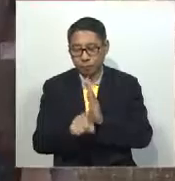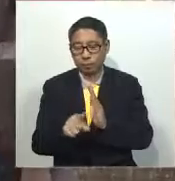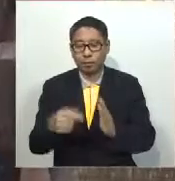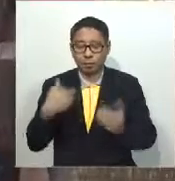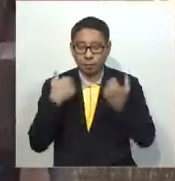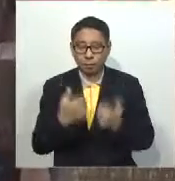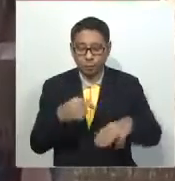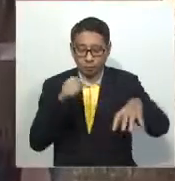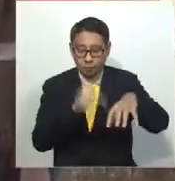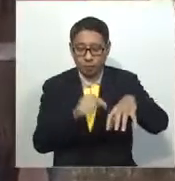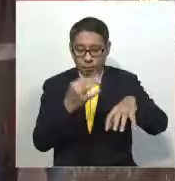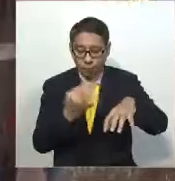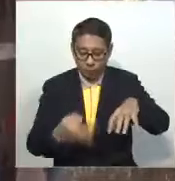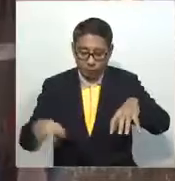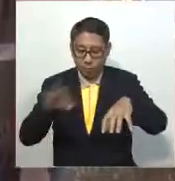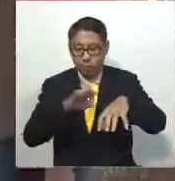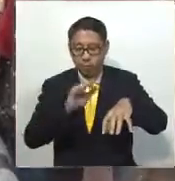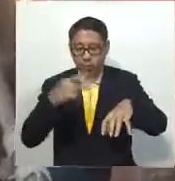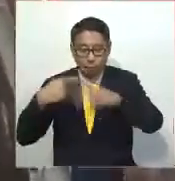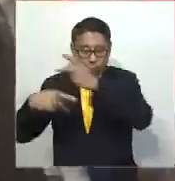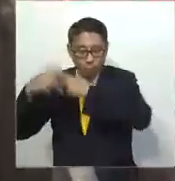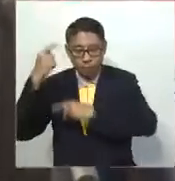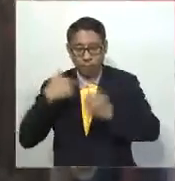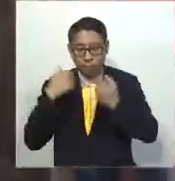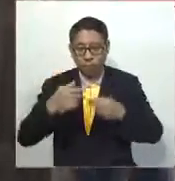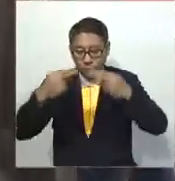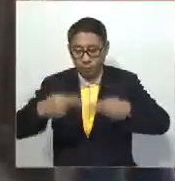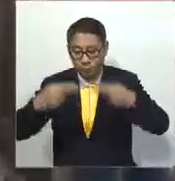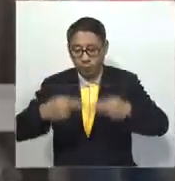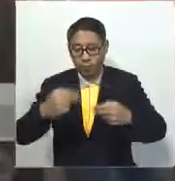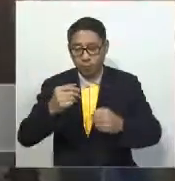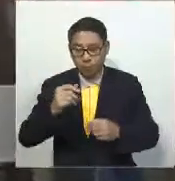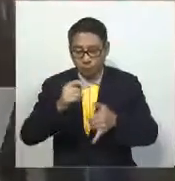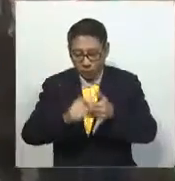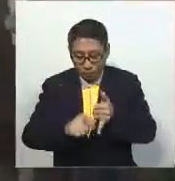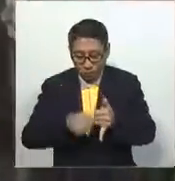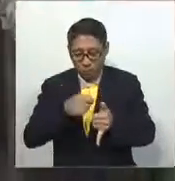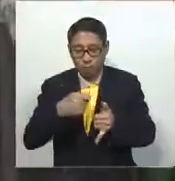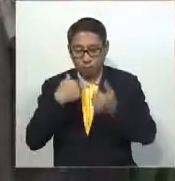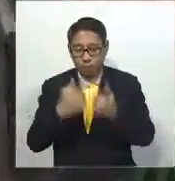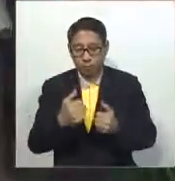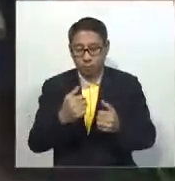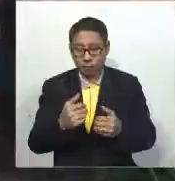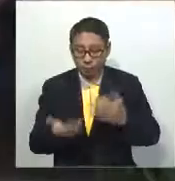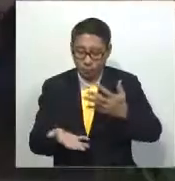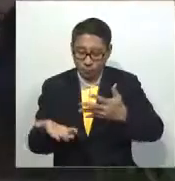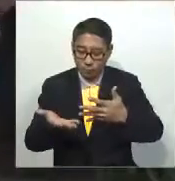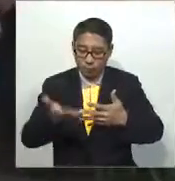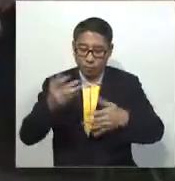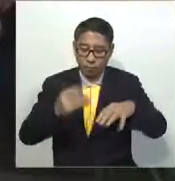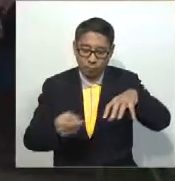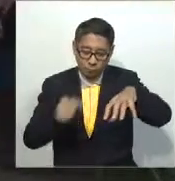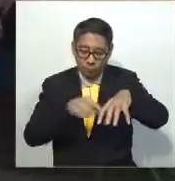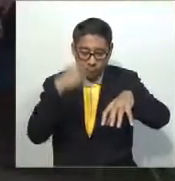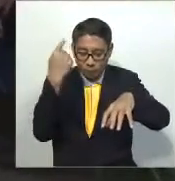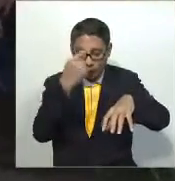ษสถานที่สำคัญทางประวัติศาสตร์อดีตสมรภูมิรบในยุคสงครามเขมรแดงกำลังจะถูกยกระดับให้เป็นสถานที่ท่องเ